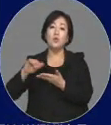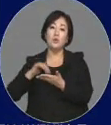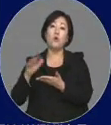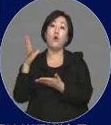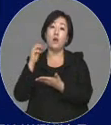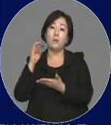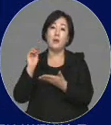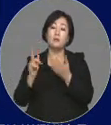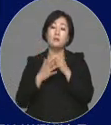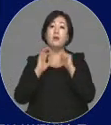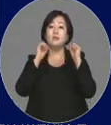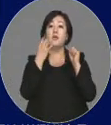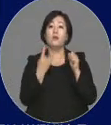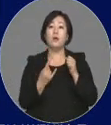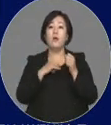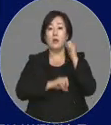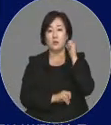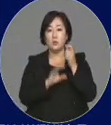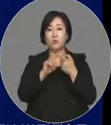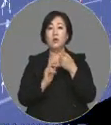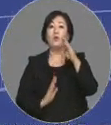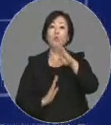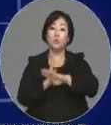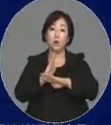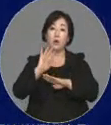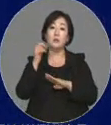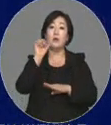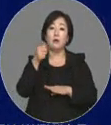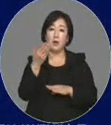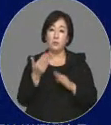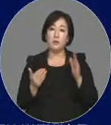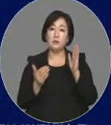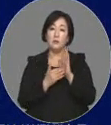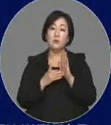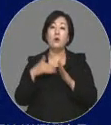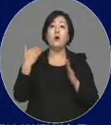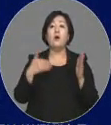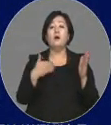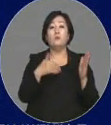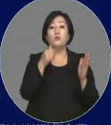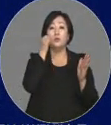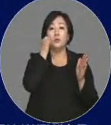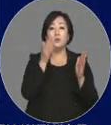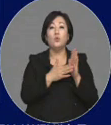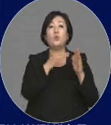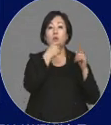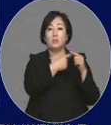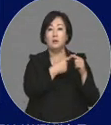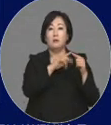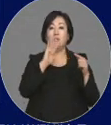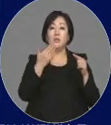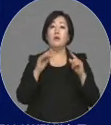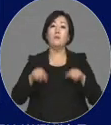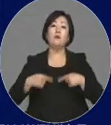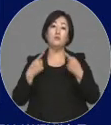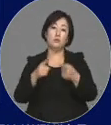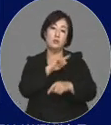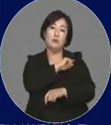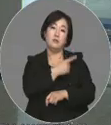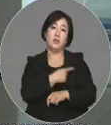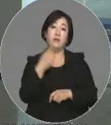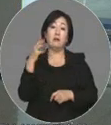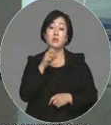선발전에선 대한체육회가 정한 기준기록을 통과해야 합니다. 만약 기록에 못 미치더라도 1등을 했다면 이 역시 출전 자격이